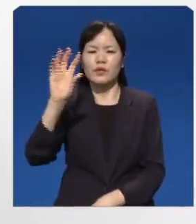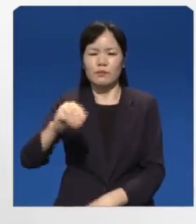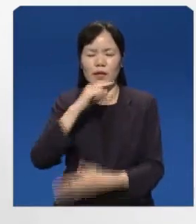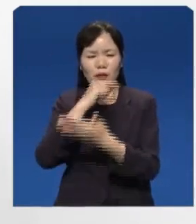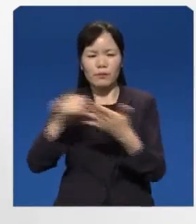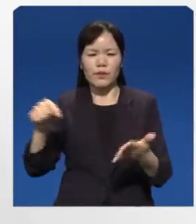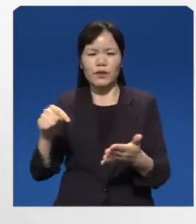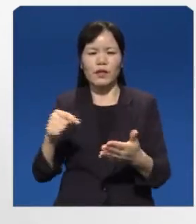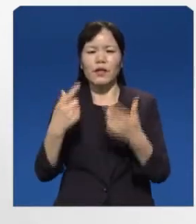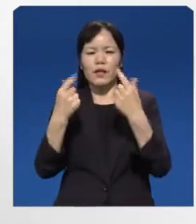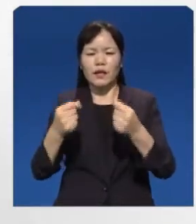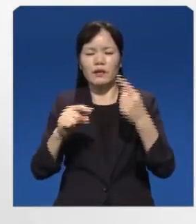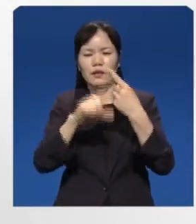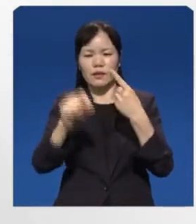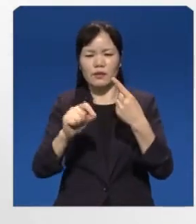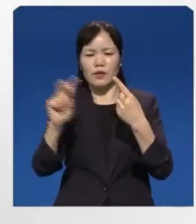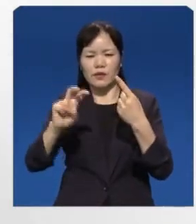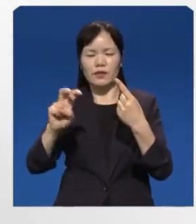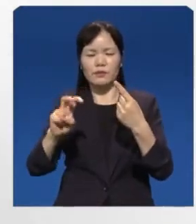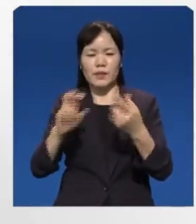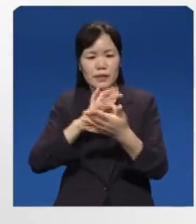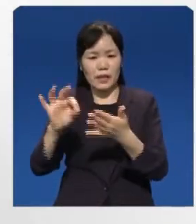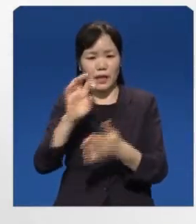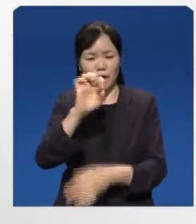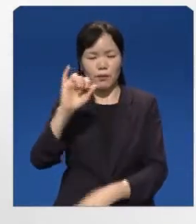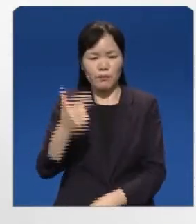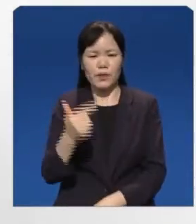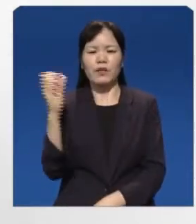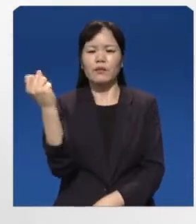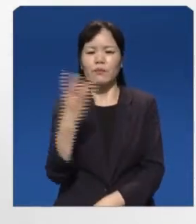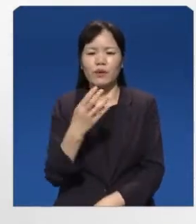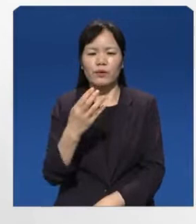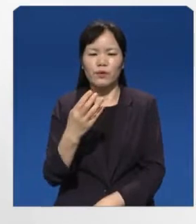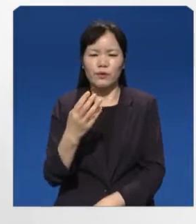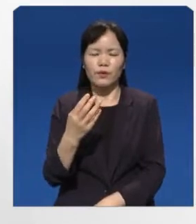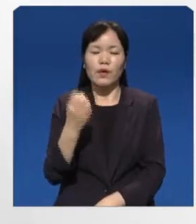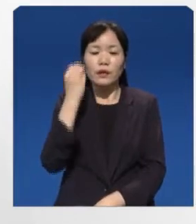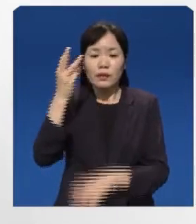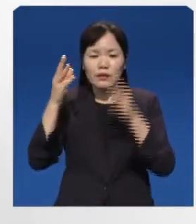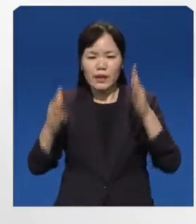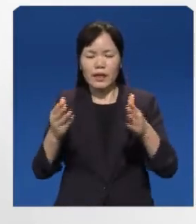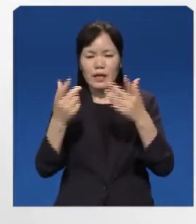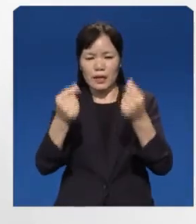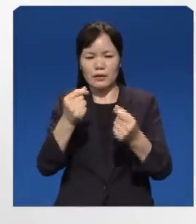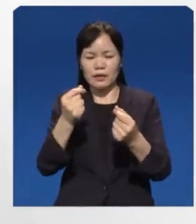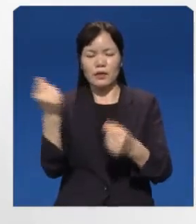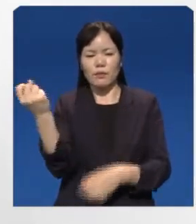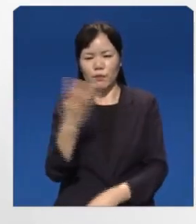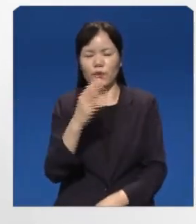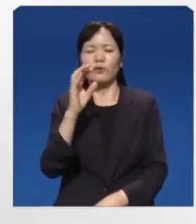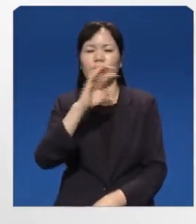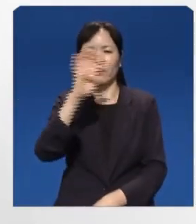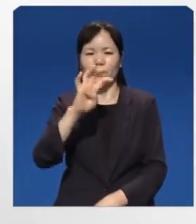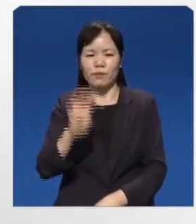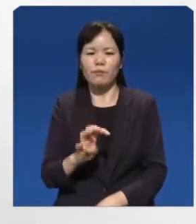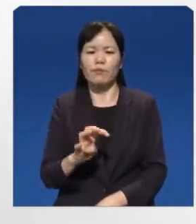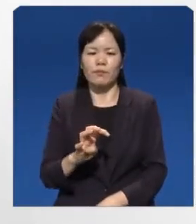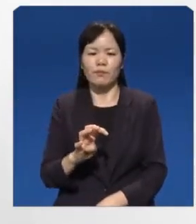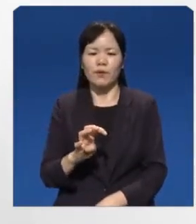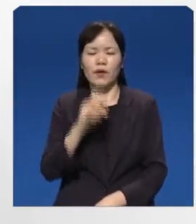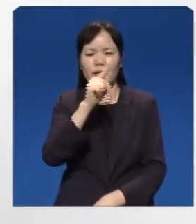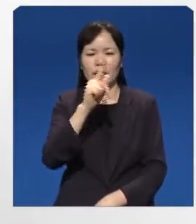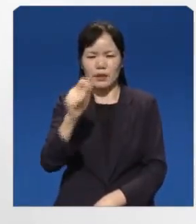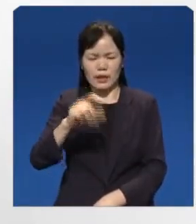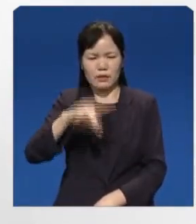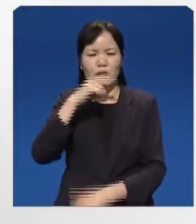같은 해 1월 20일 발생한 핀 번호 보이스피싱 역시 석달간 같은 번호가 반복 사용 된 건데 kt 등이 첫